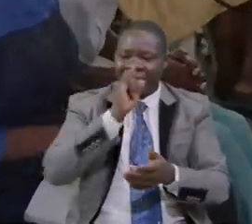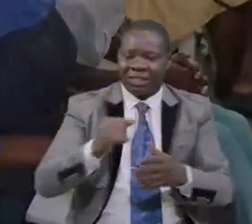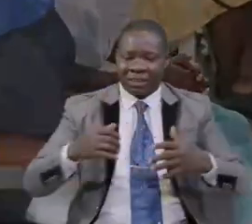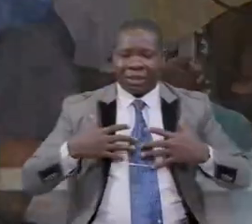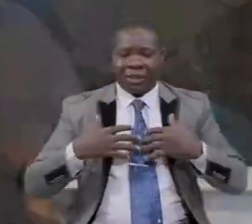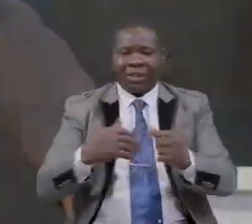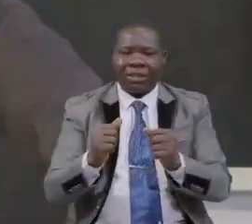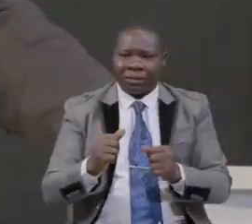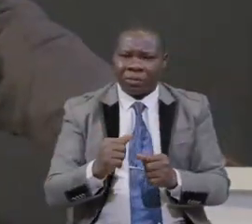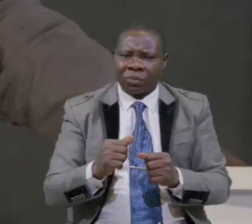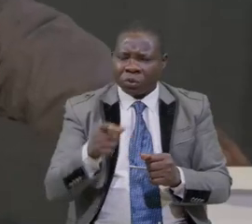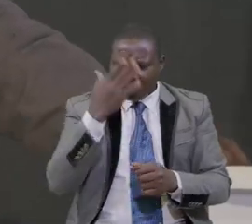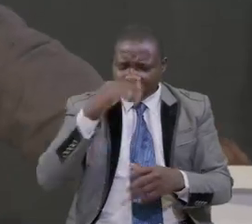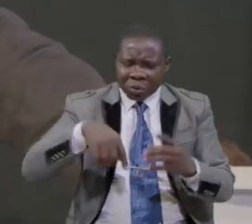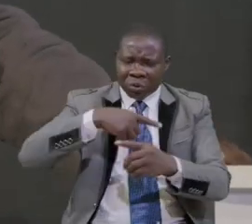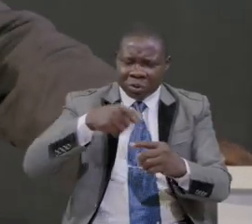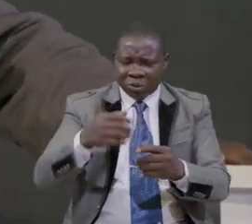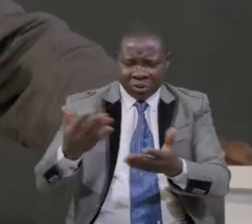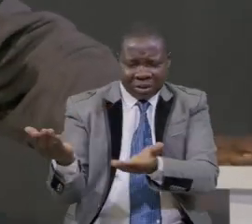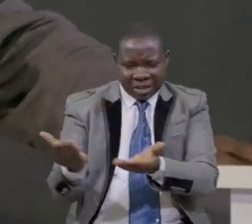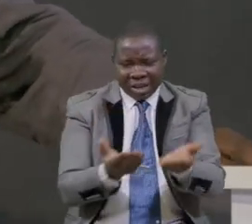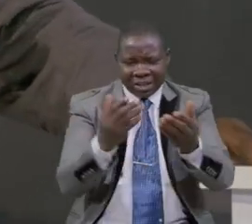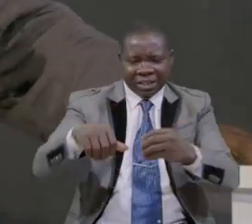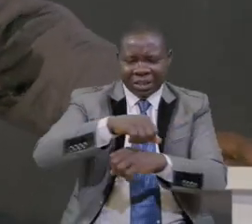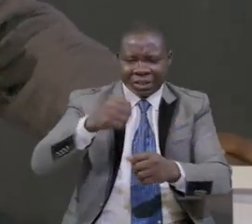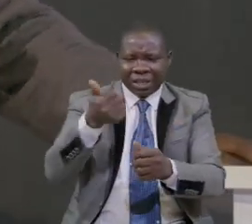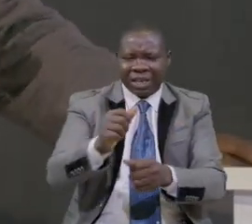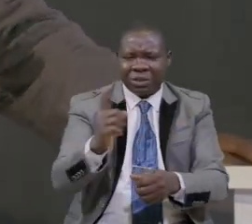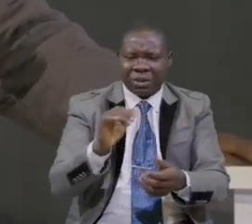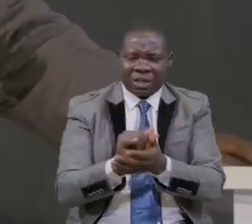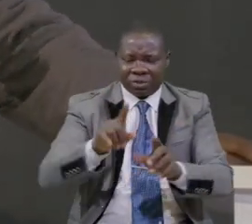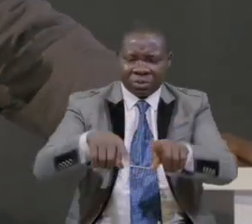quand vous portez l'onction, partout vous allez, partout.